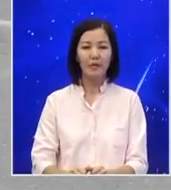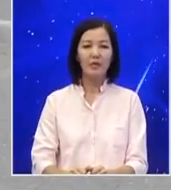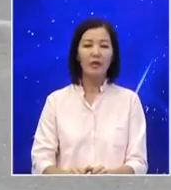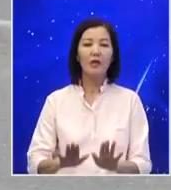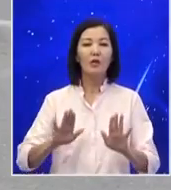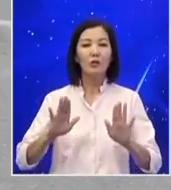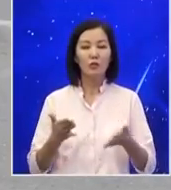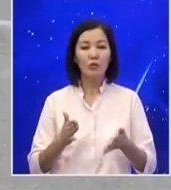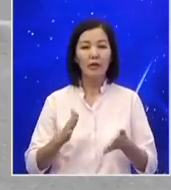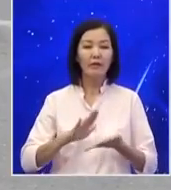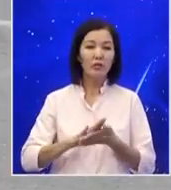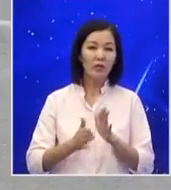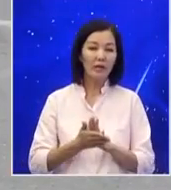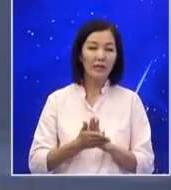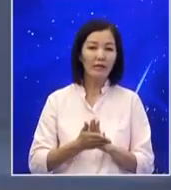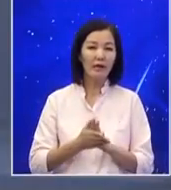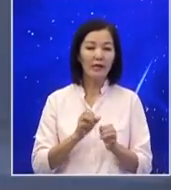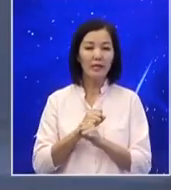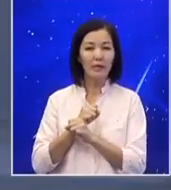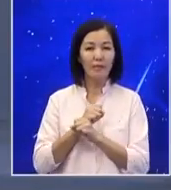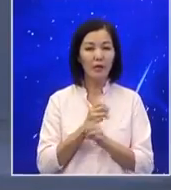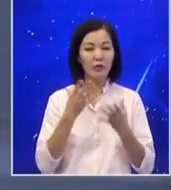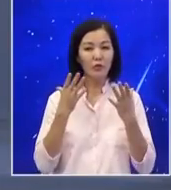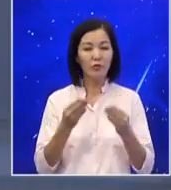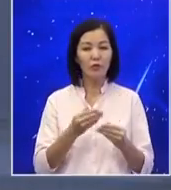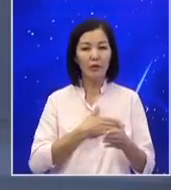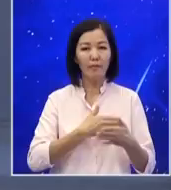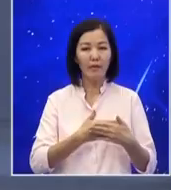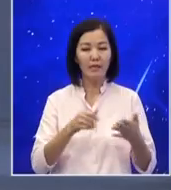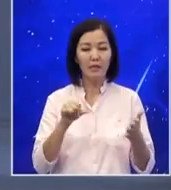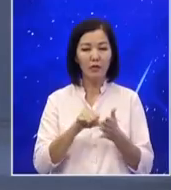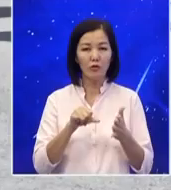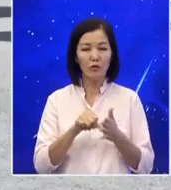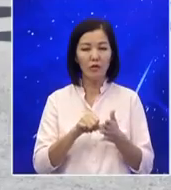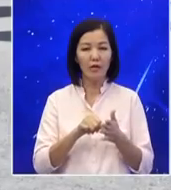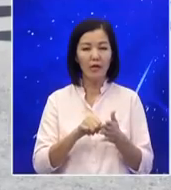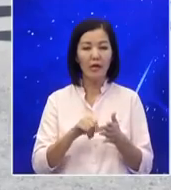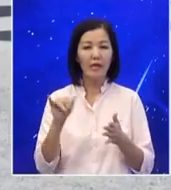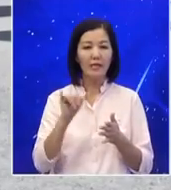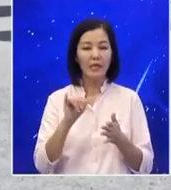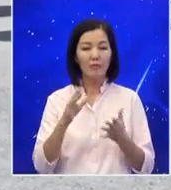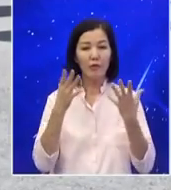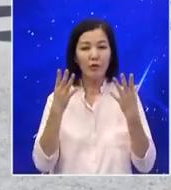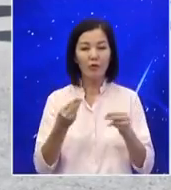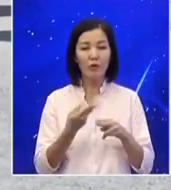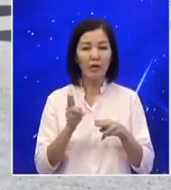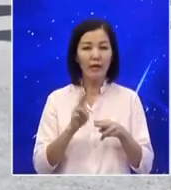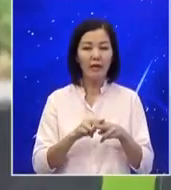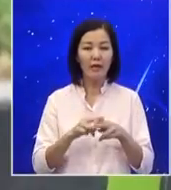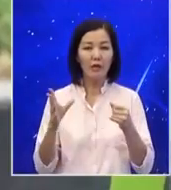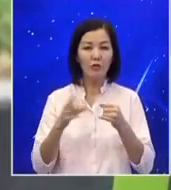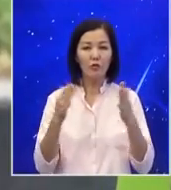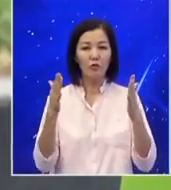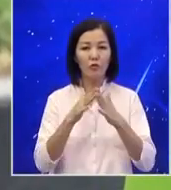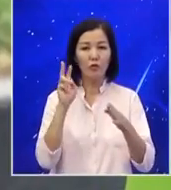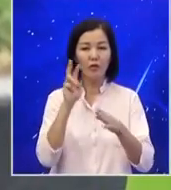Төтеншеліктердің жұмысы әсіресе демалыс күндері қыза түседі. Олар үшін сенбі күні жұмыс аптасының ең маңыздысы. Мамандар бұл уақытта тұрғын үйлерді